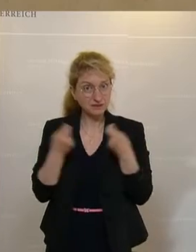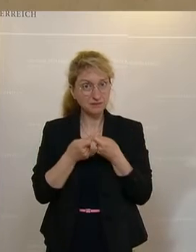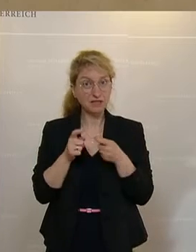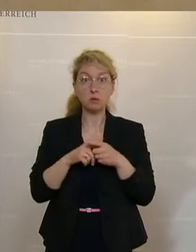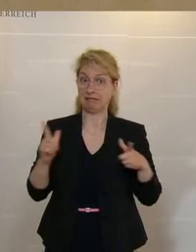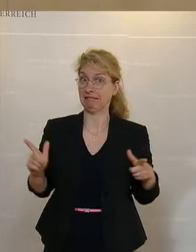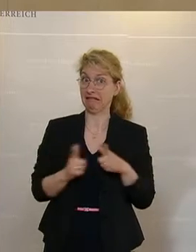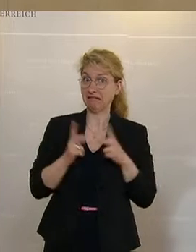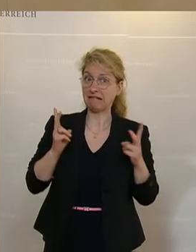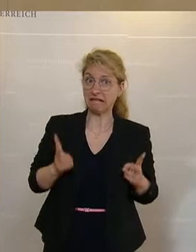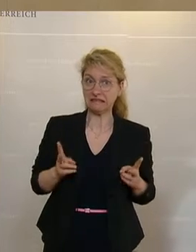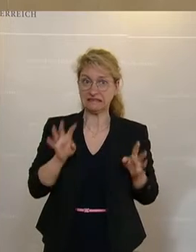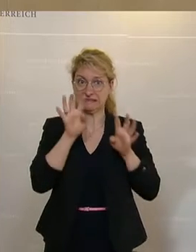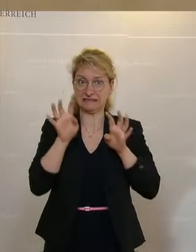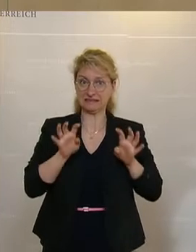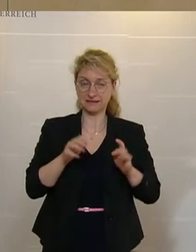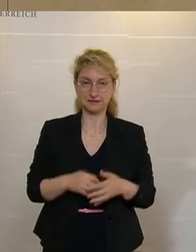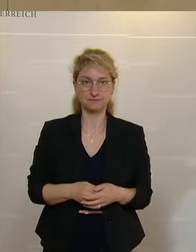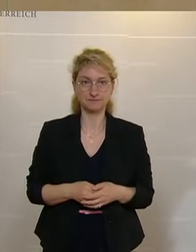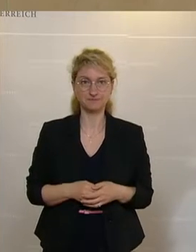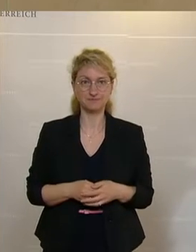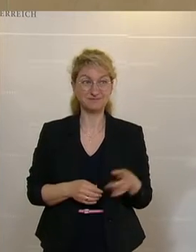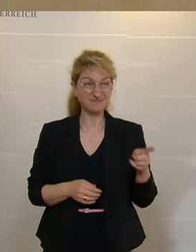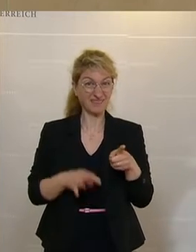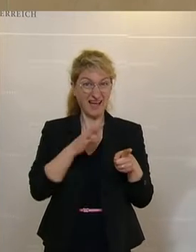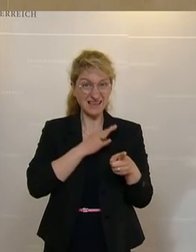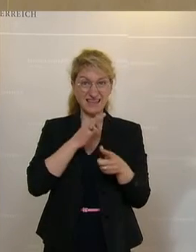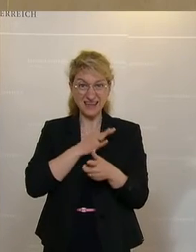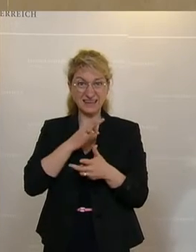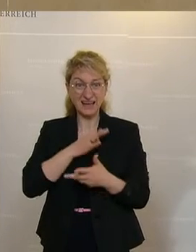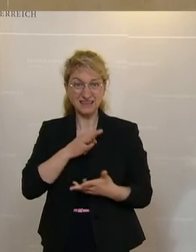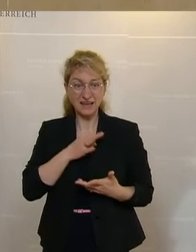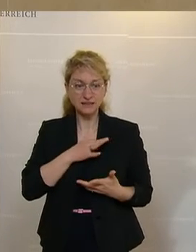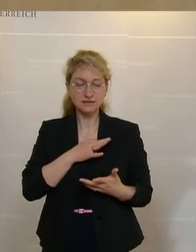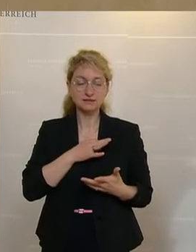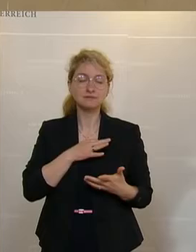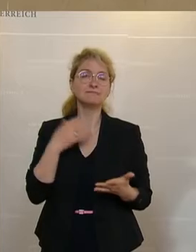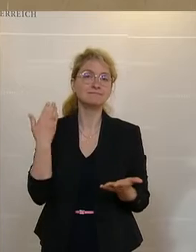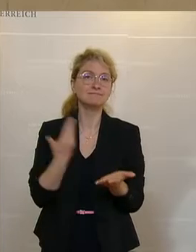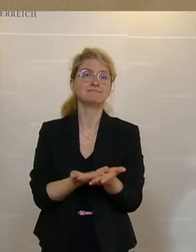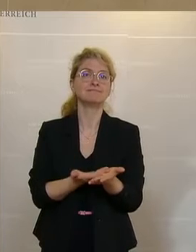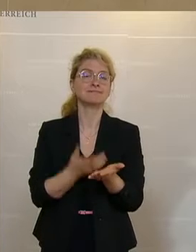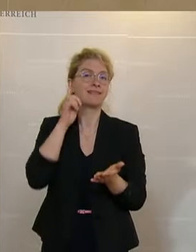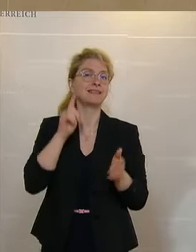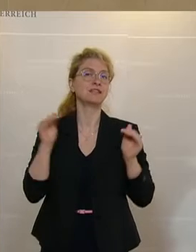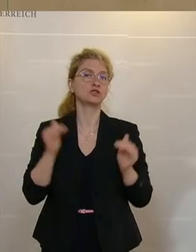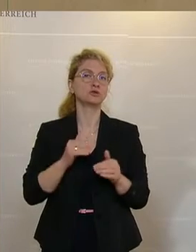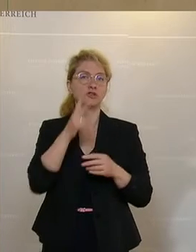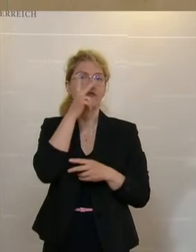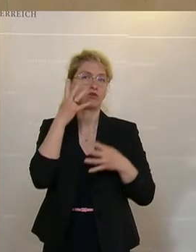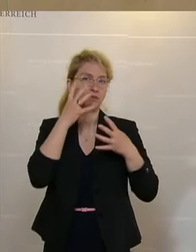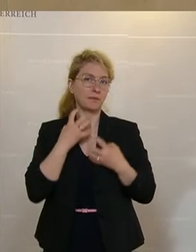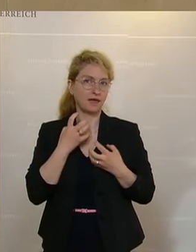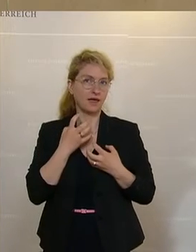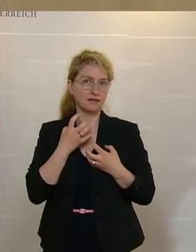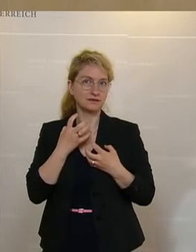Fakt ist, für all diese Ängste bietet das Tierschutzvolksbegehren, eingebracht durch